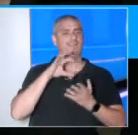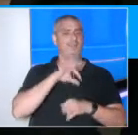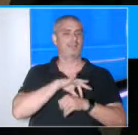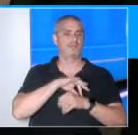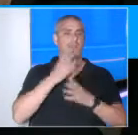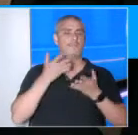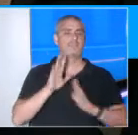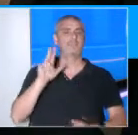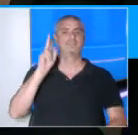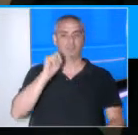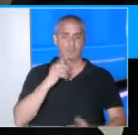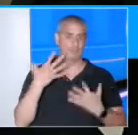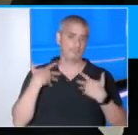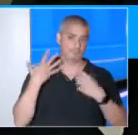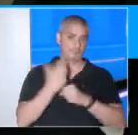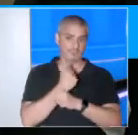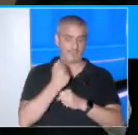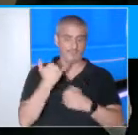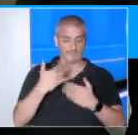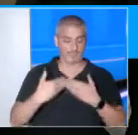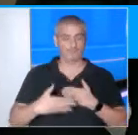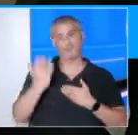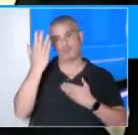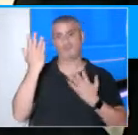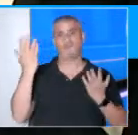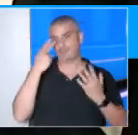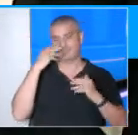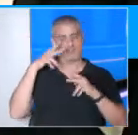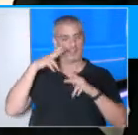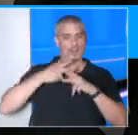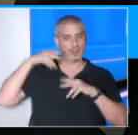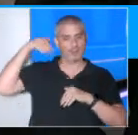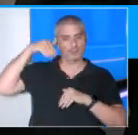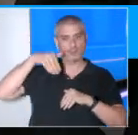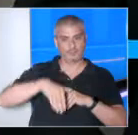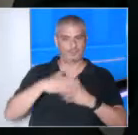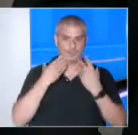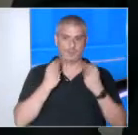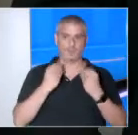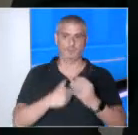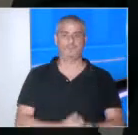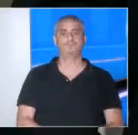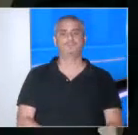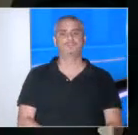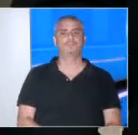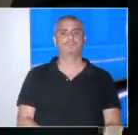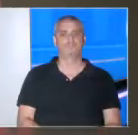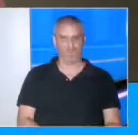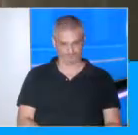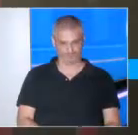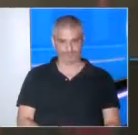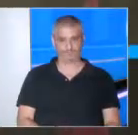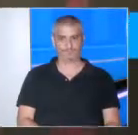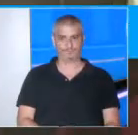לכם הרבה בהצלחה, ושמרגע זה ועל, אני אראה רק את הירידה המיוחלת. תודה רבה לך. תודה לכם. ערב